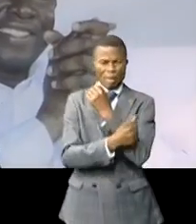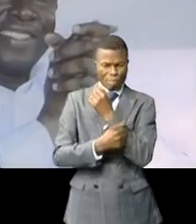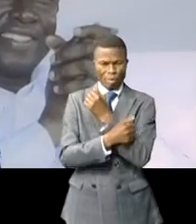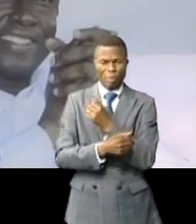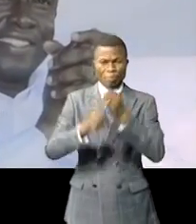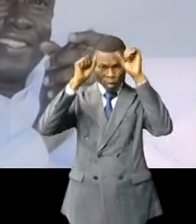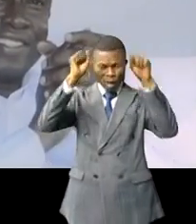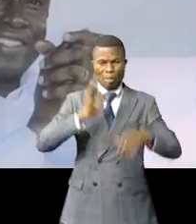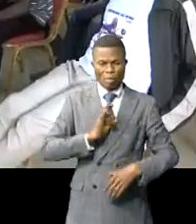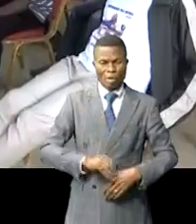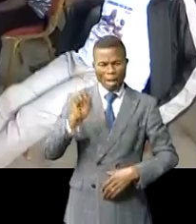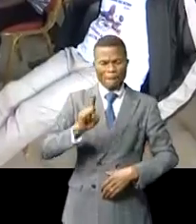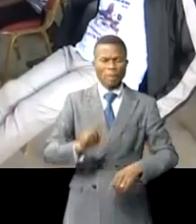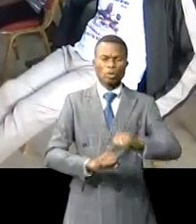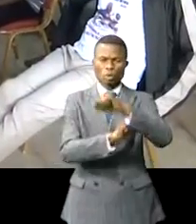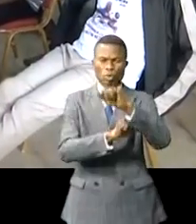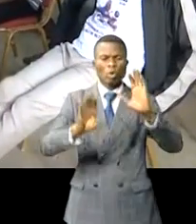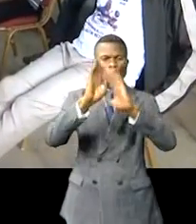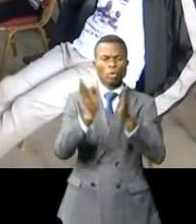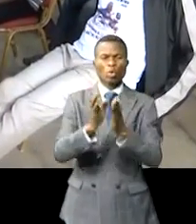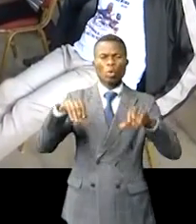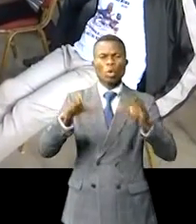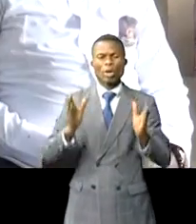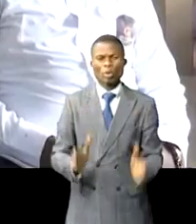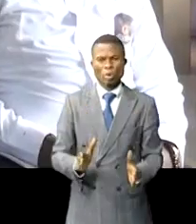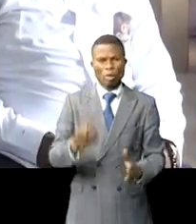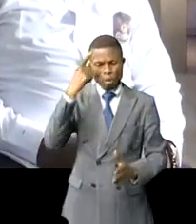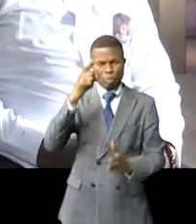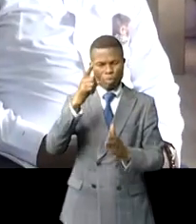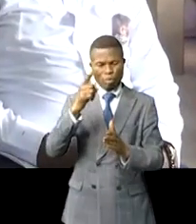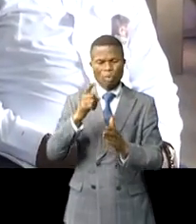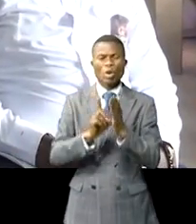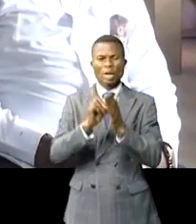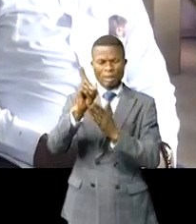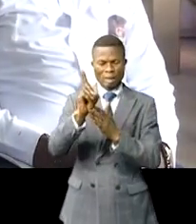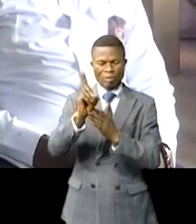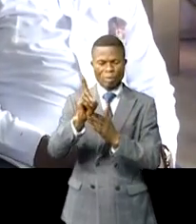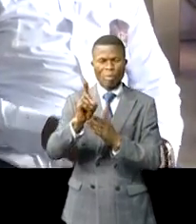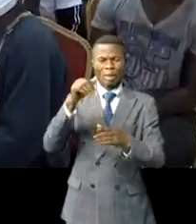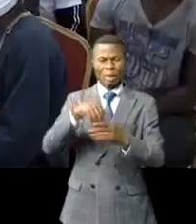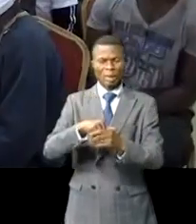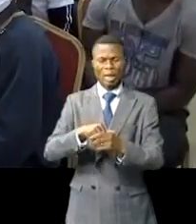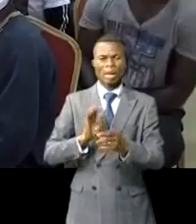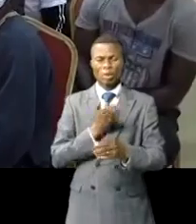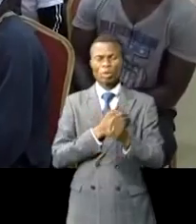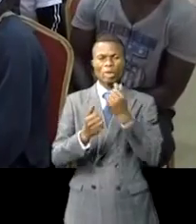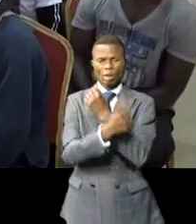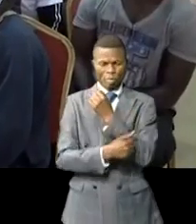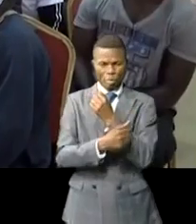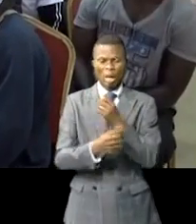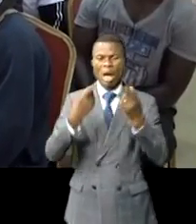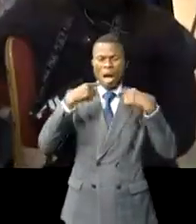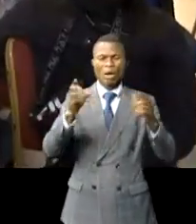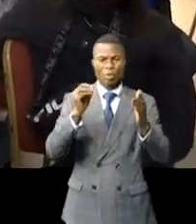l'État a besoin du soutien de tous les Congolais pour relever les défis du développement de la RDC. Il leur a